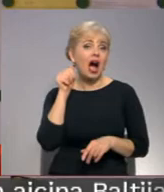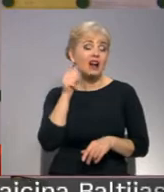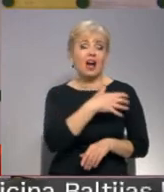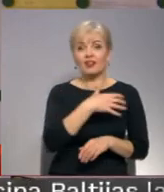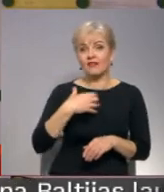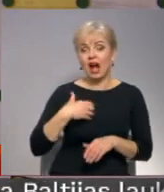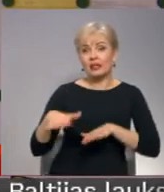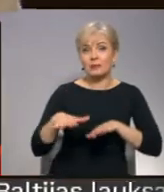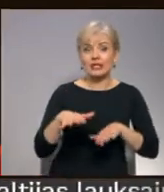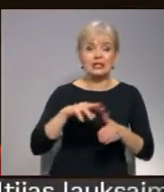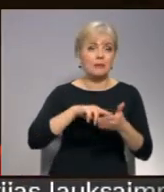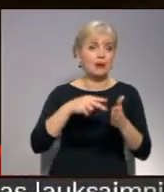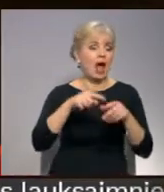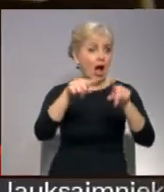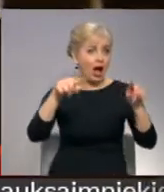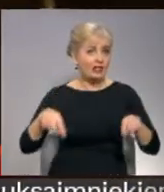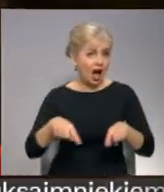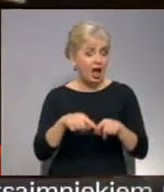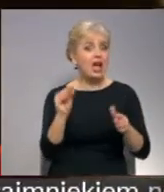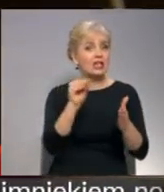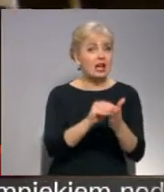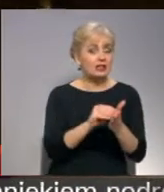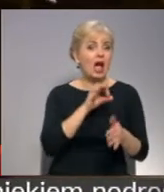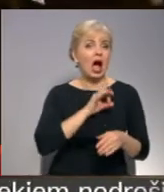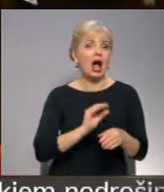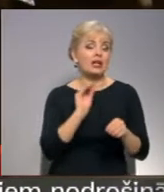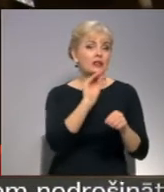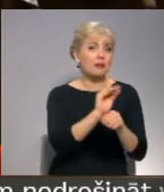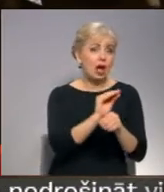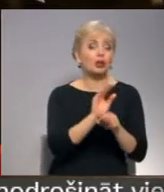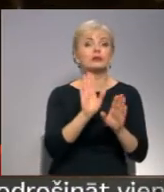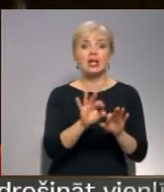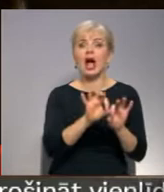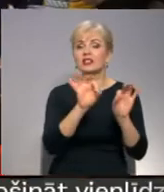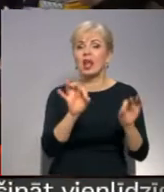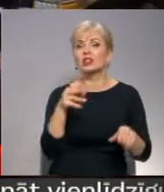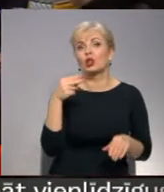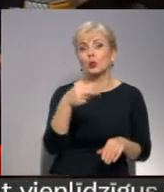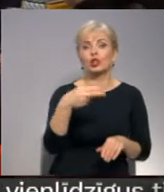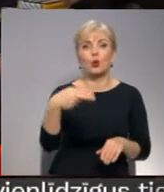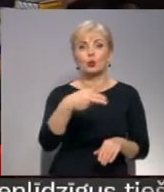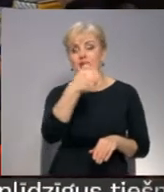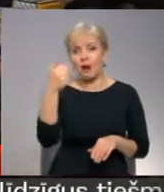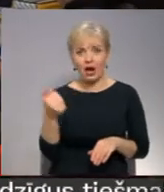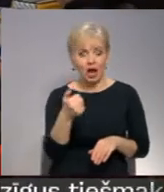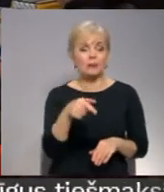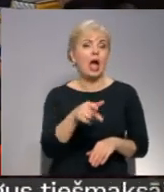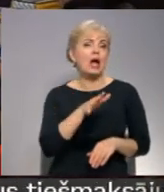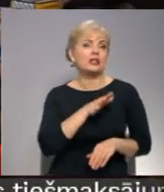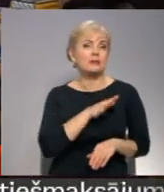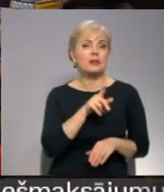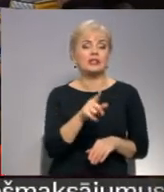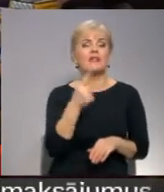valdības rīcības plānā gan bija ierakstīts, ka algu pielikums būs vien 2020. Gadā, taču tā esot bijusi